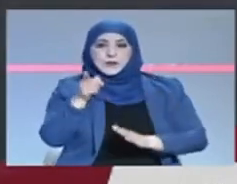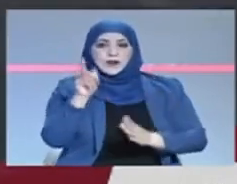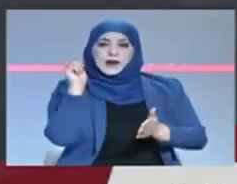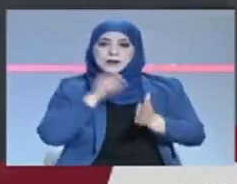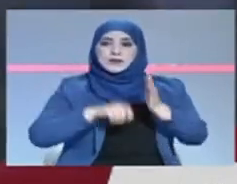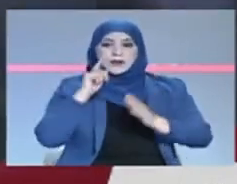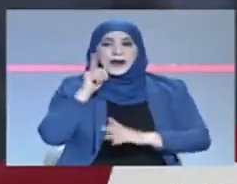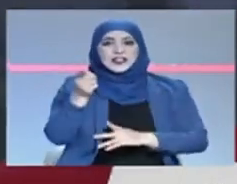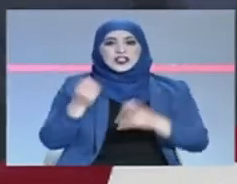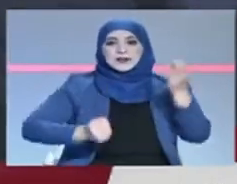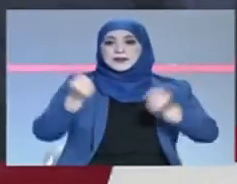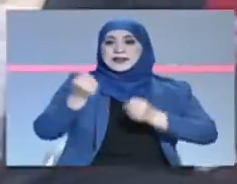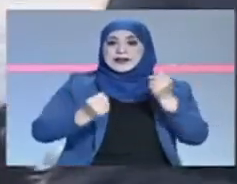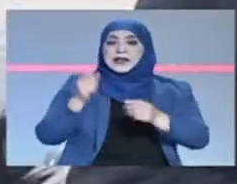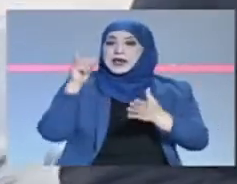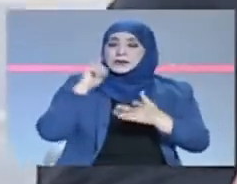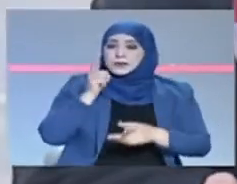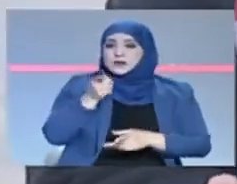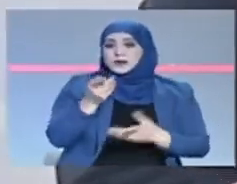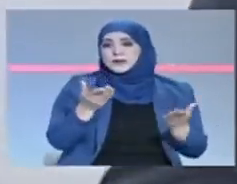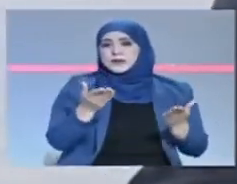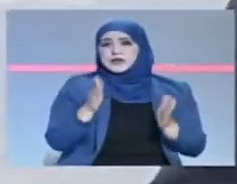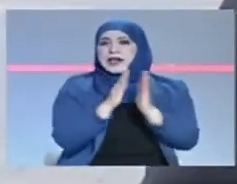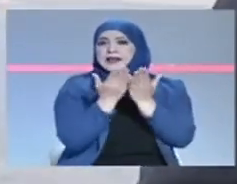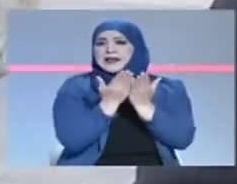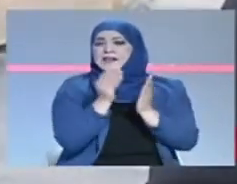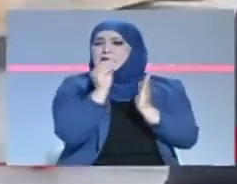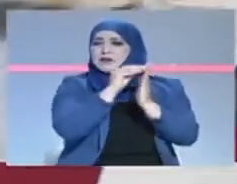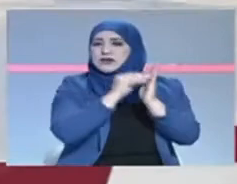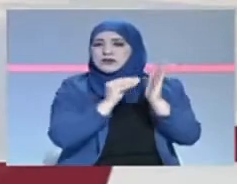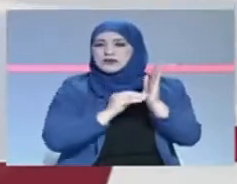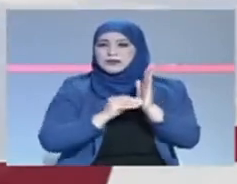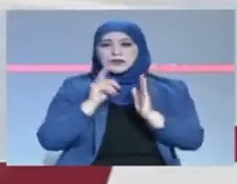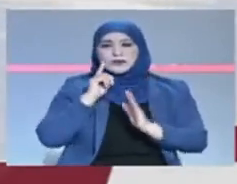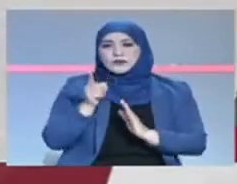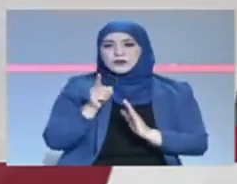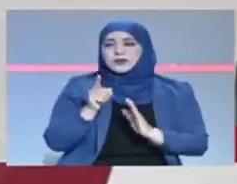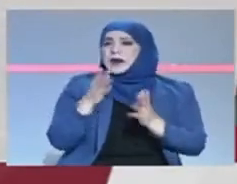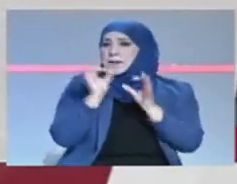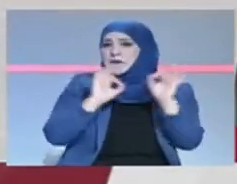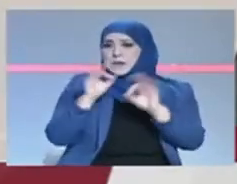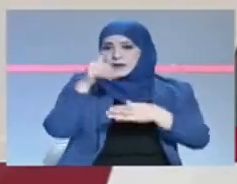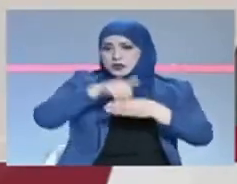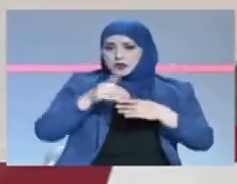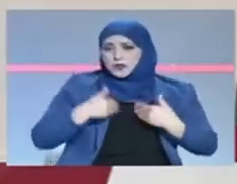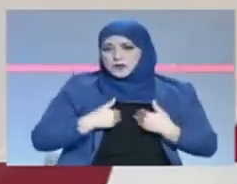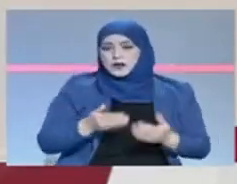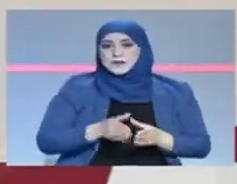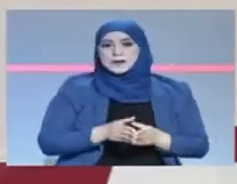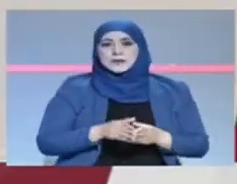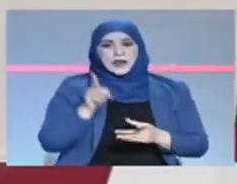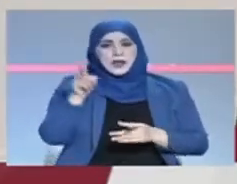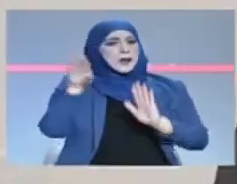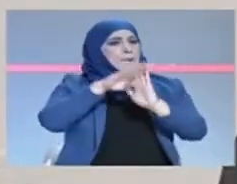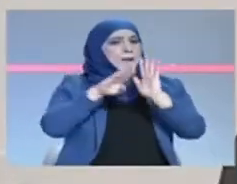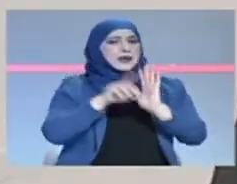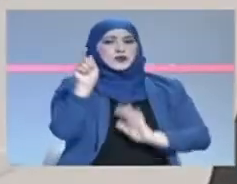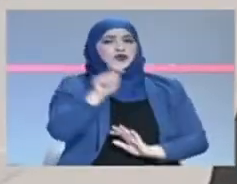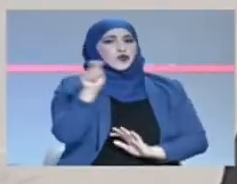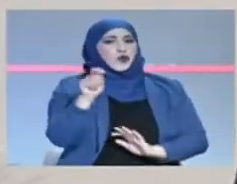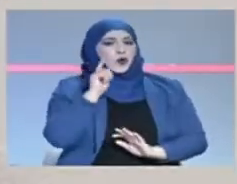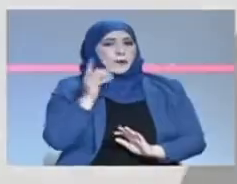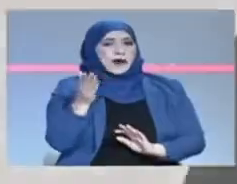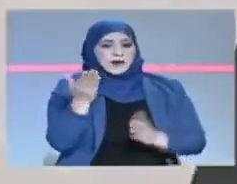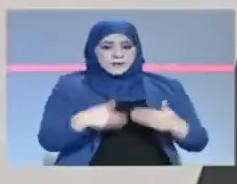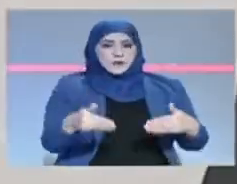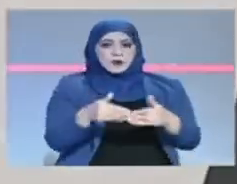السياره المستعمله. بعدين بطاقه تعريف عنده دفتر استعمال وسيله النقل مش موجود عنده. هذه برنامج عادي معناه ديما احنا نخدموا عاديه، وفي